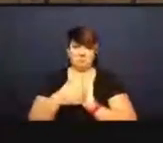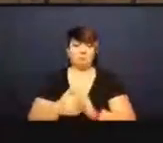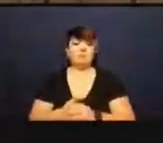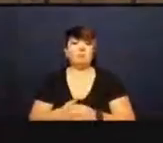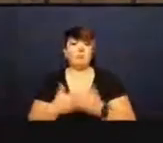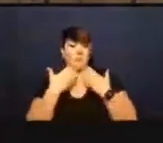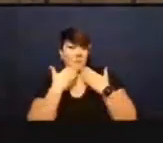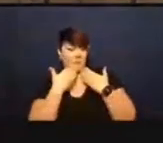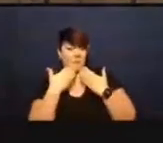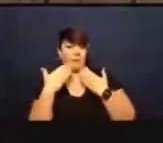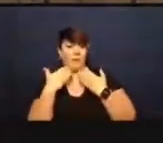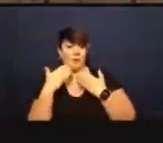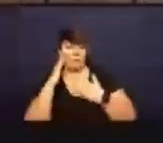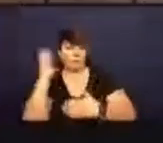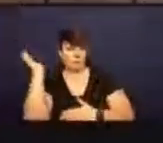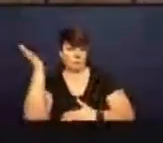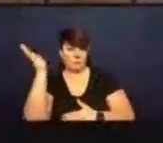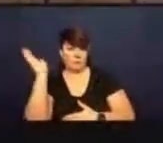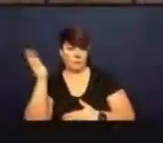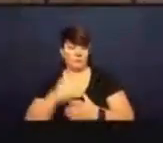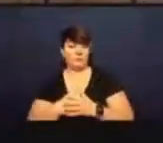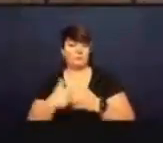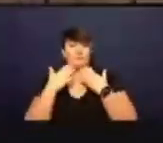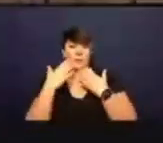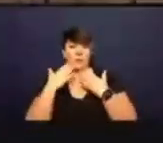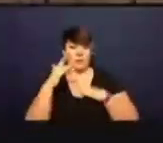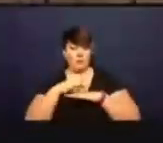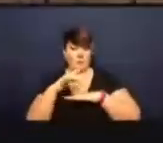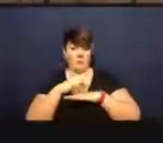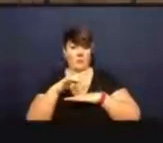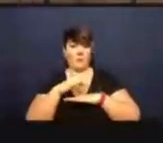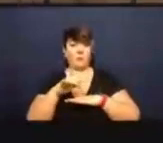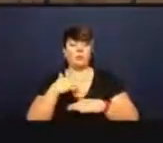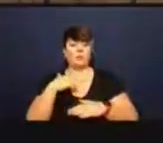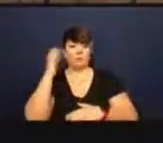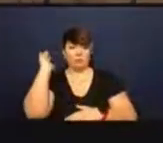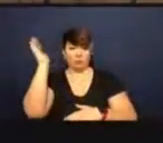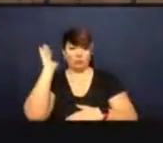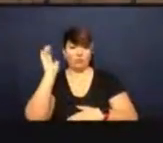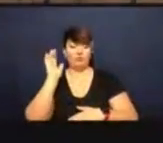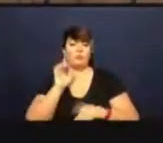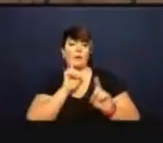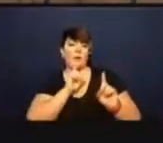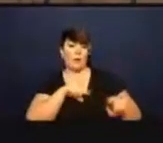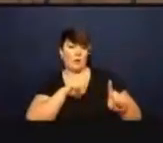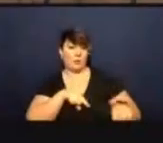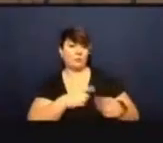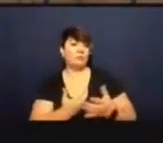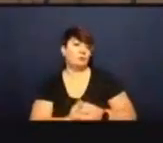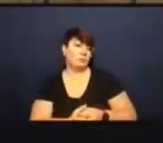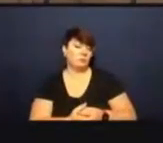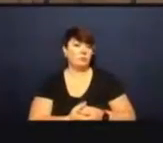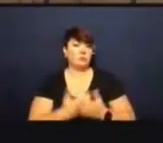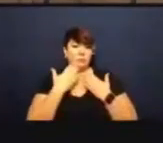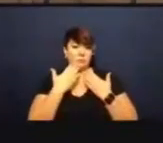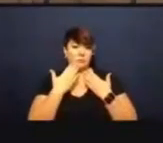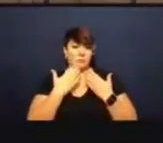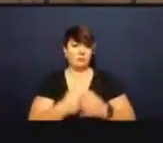na mwenzake, asanteni nyote kwa kupitisha mswada huu au hoja hii.